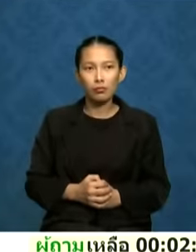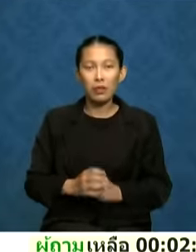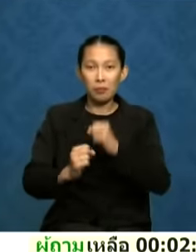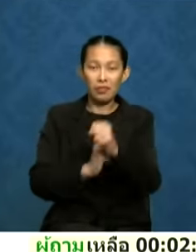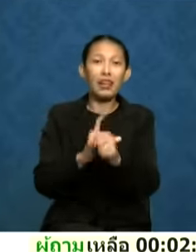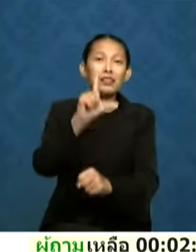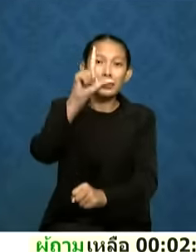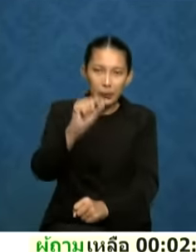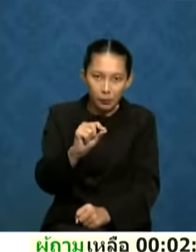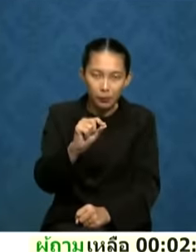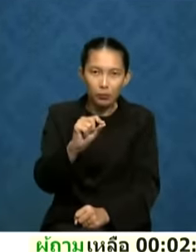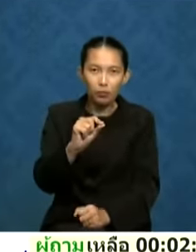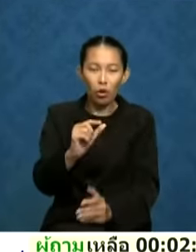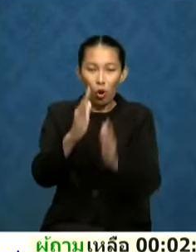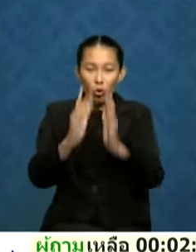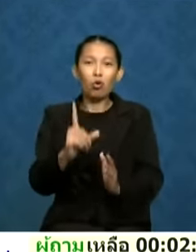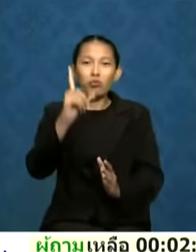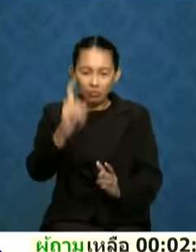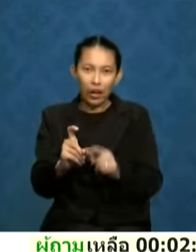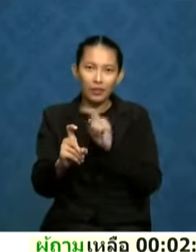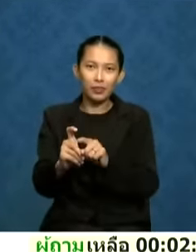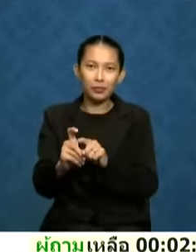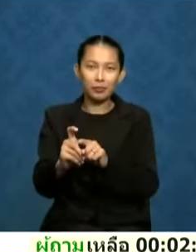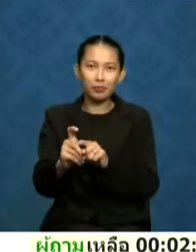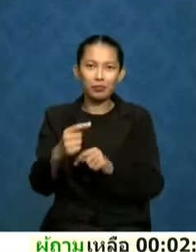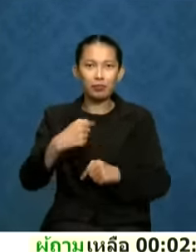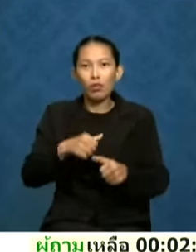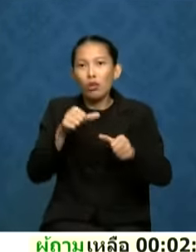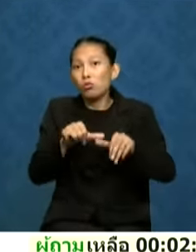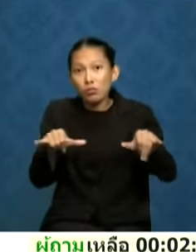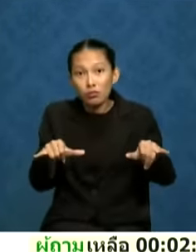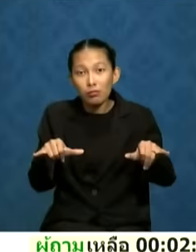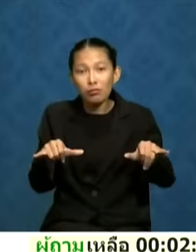20 ปีคนตายกขนาดนี้เราจะอยู่เชยเห